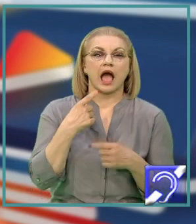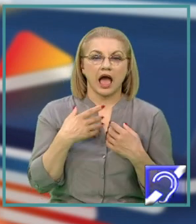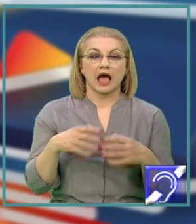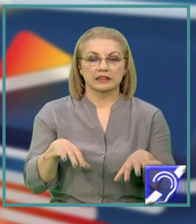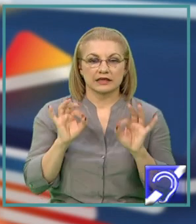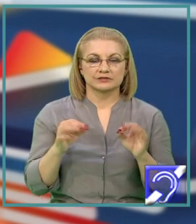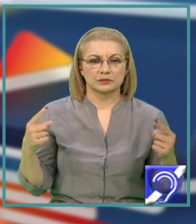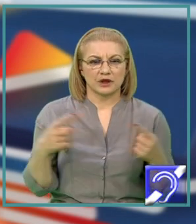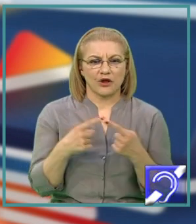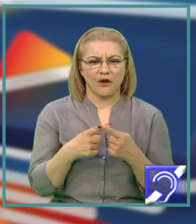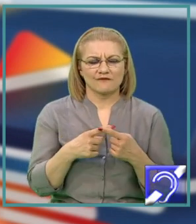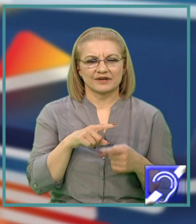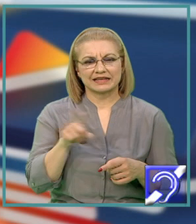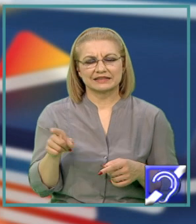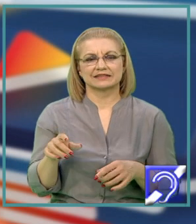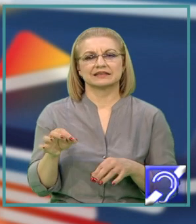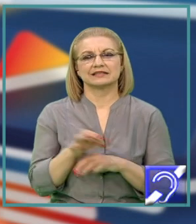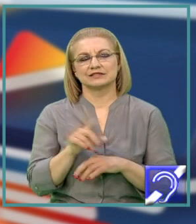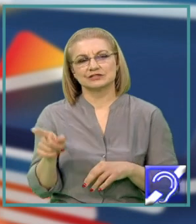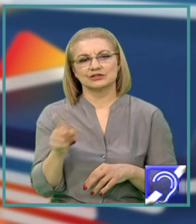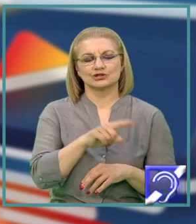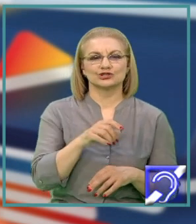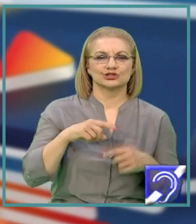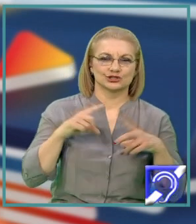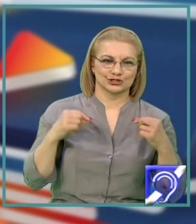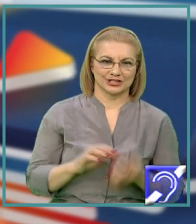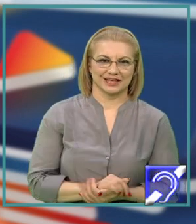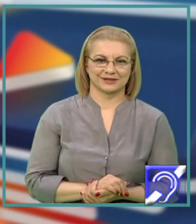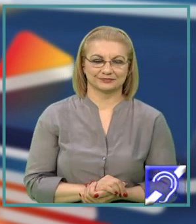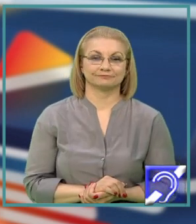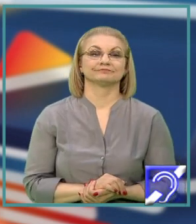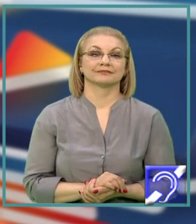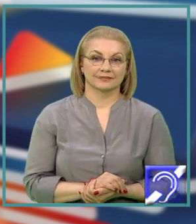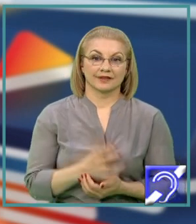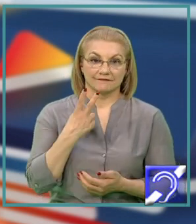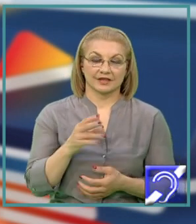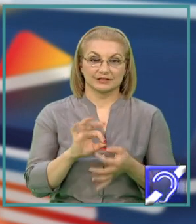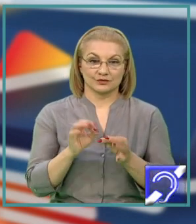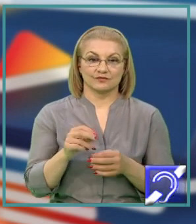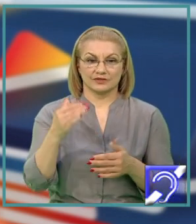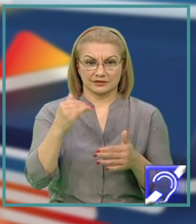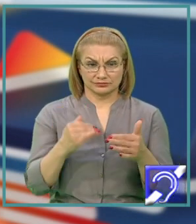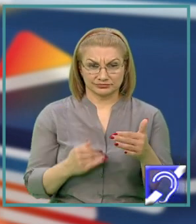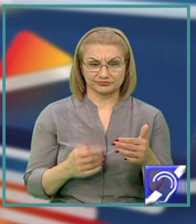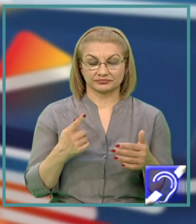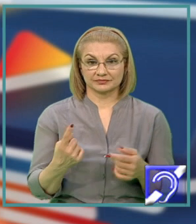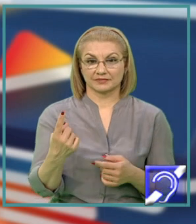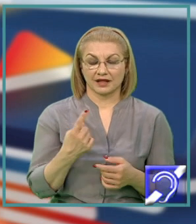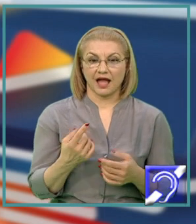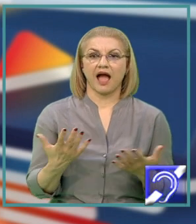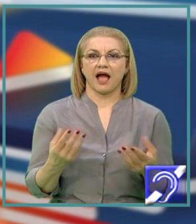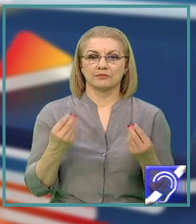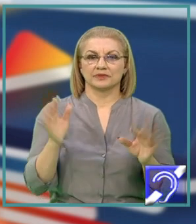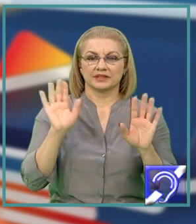și soț. Dacia intrând, bine că a dat Dumnezeu. Ei, așa da, unde să scriu că te-ai hotărât să-ți